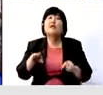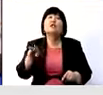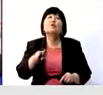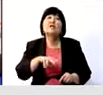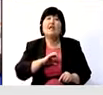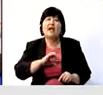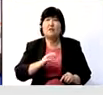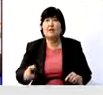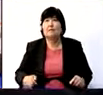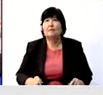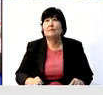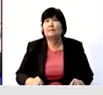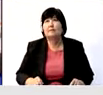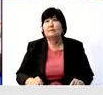медалями.